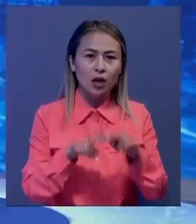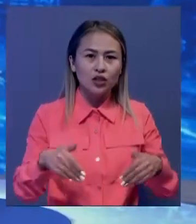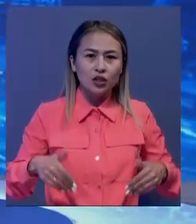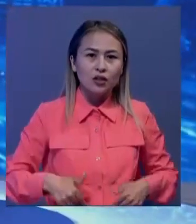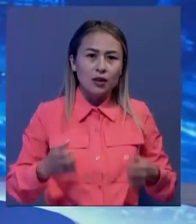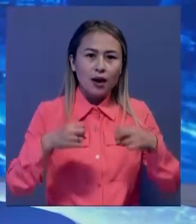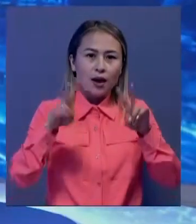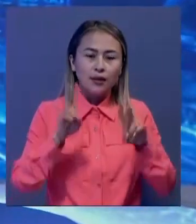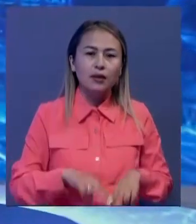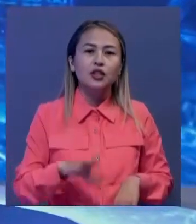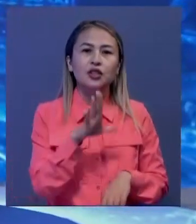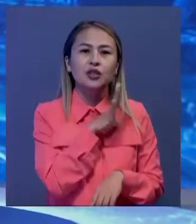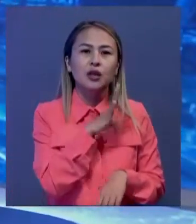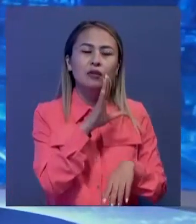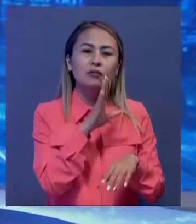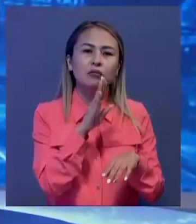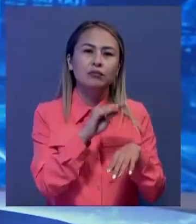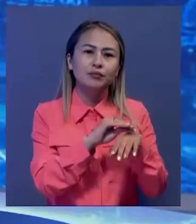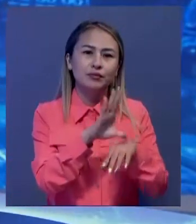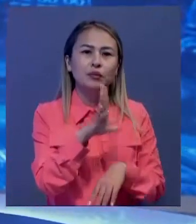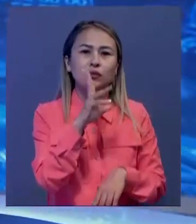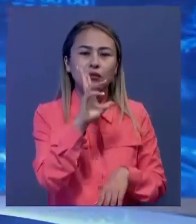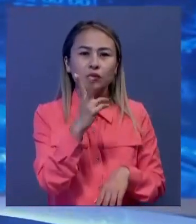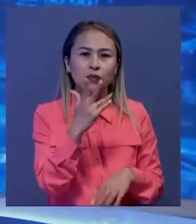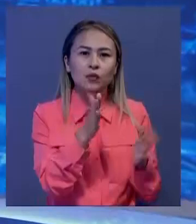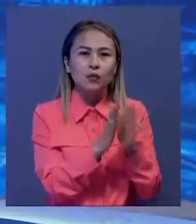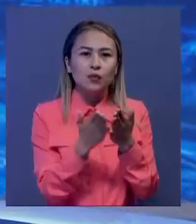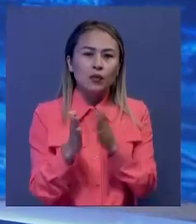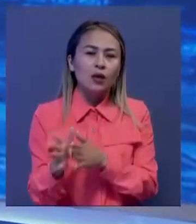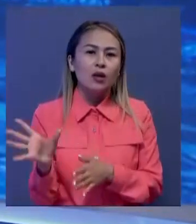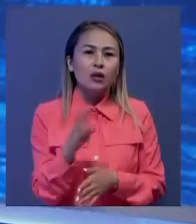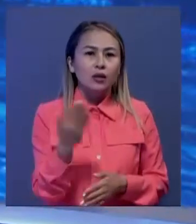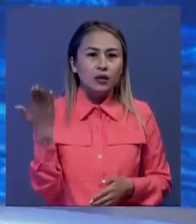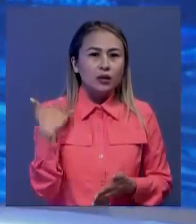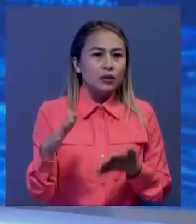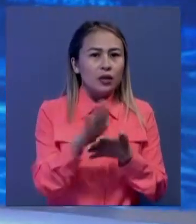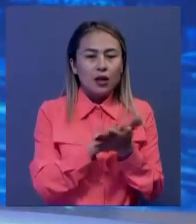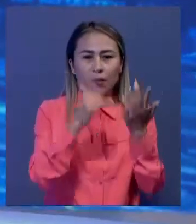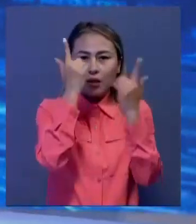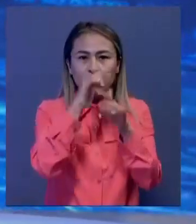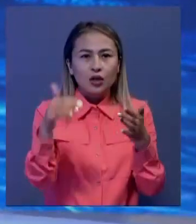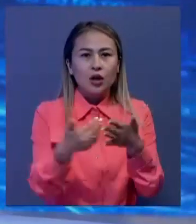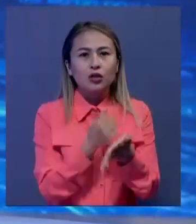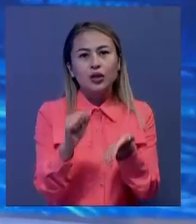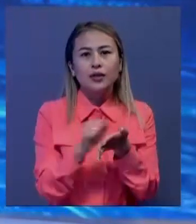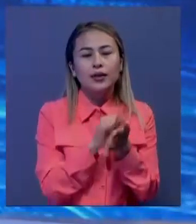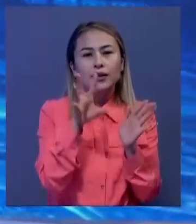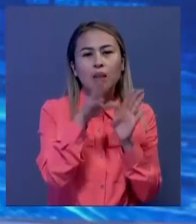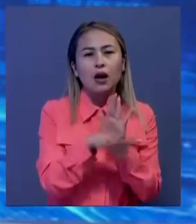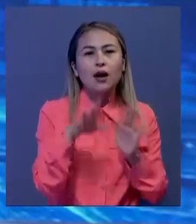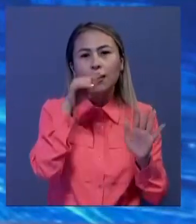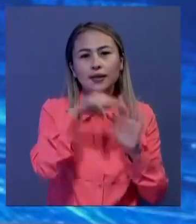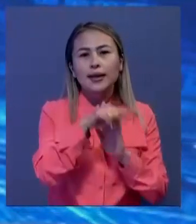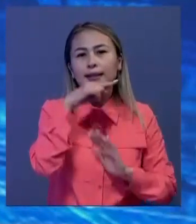Елордада ашаршылыққа арналған жинақ жарық көрді. Үш томды кітапқа бұрын соңды еш жерде жарияланбаған жаңа құжаттар енген